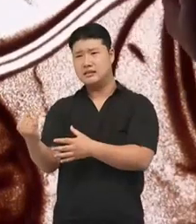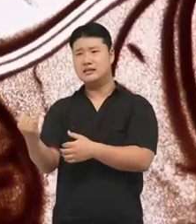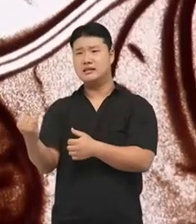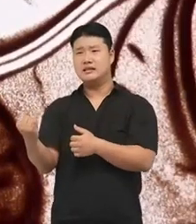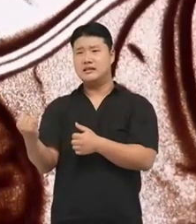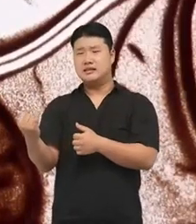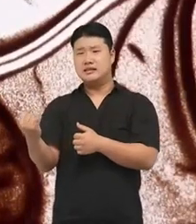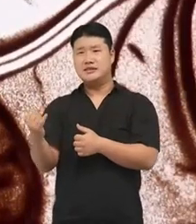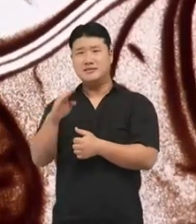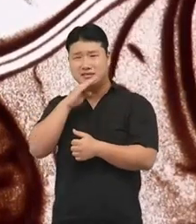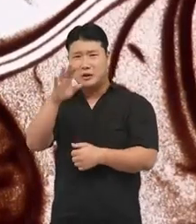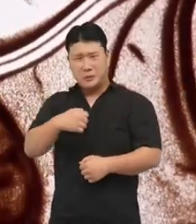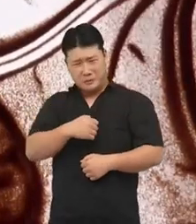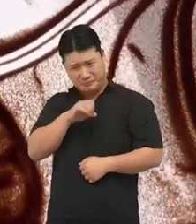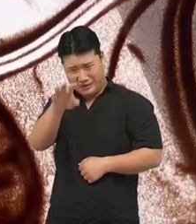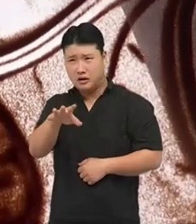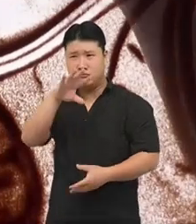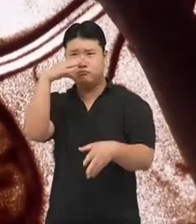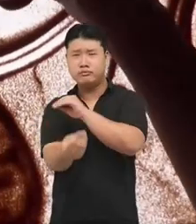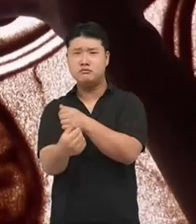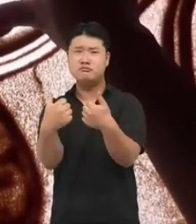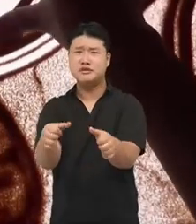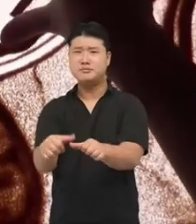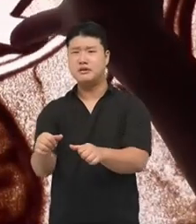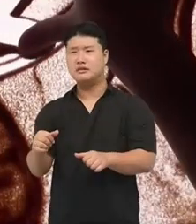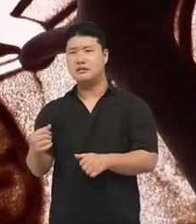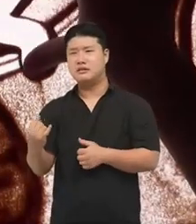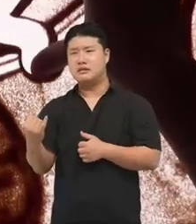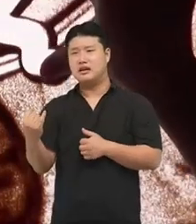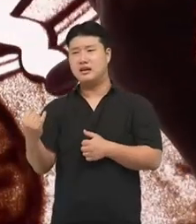버렸어. 에피는 미소를 지으며 말했어요.